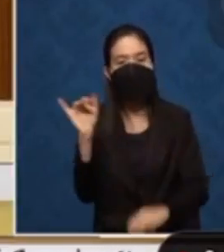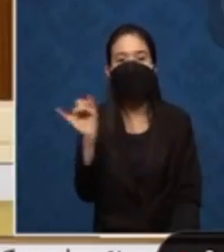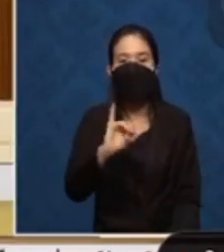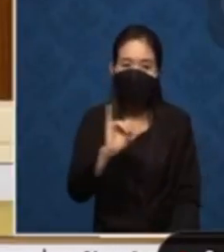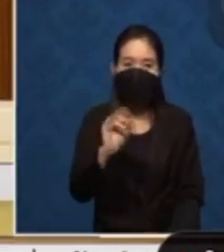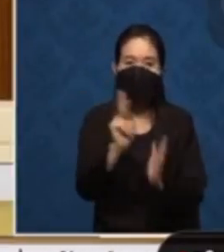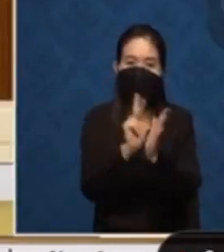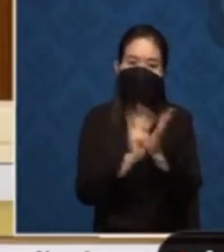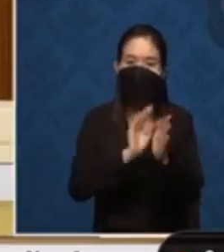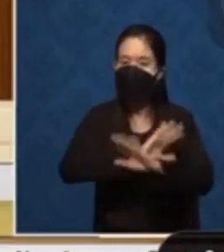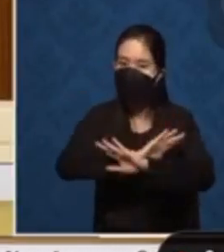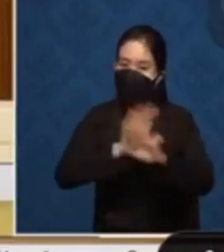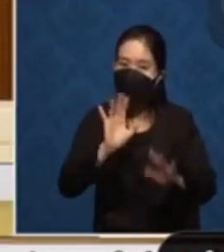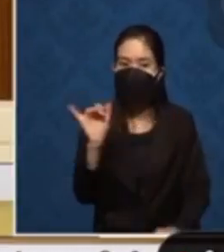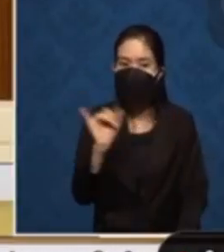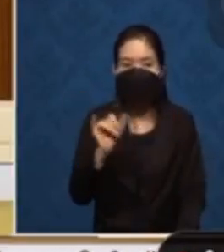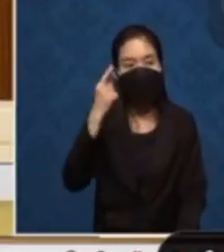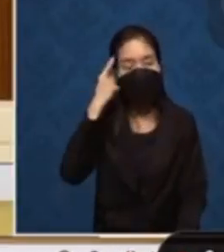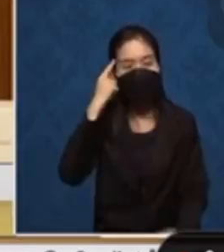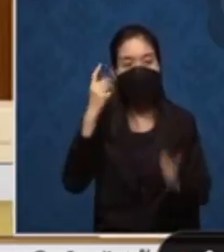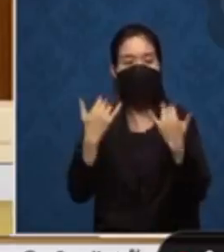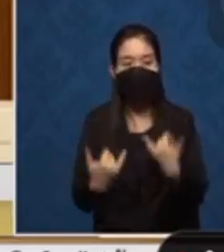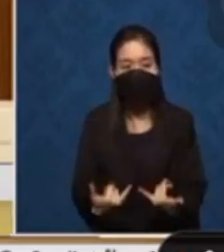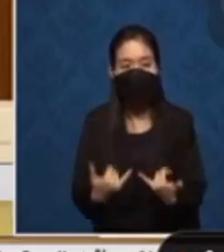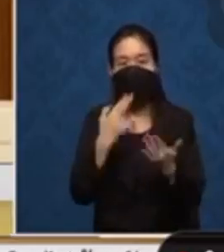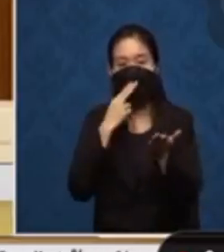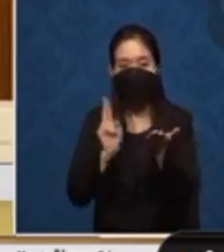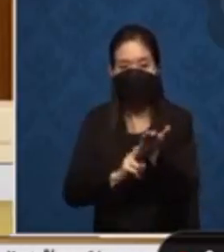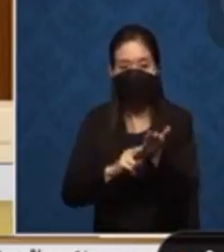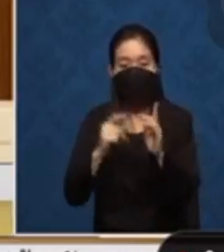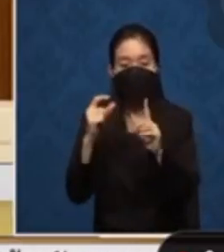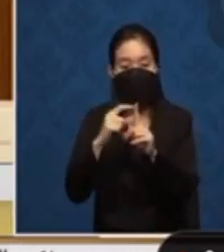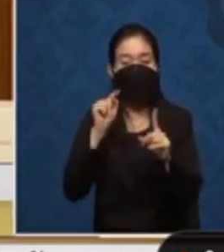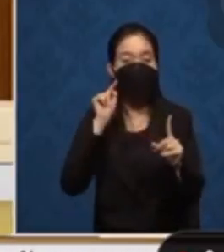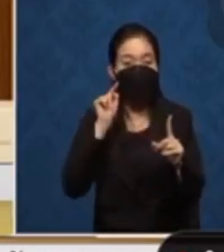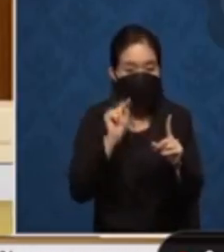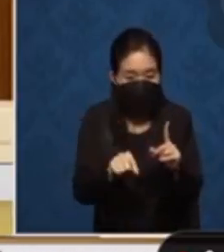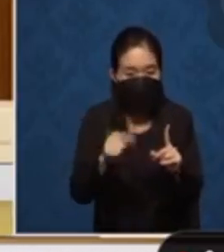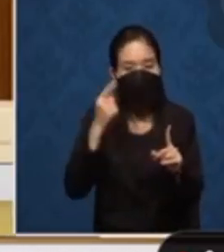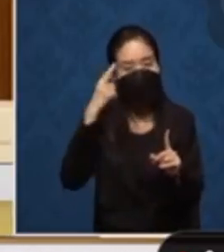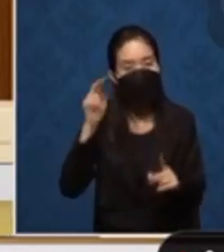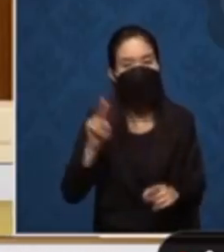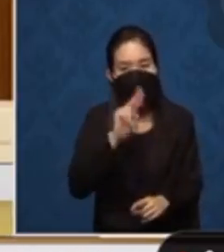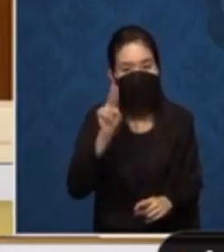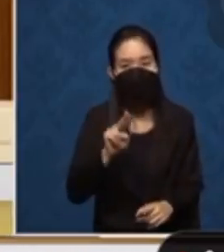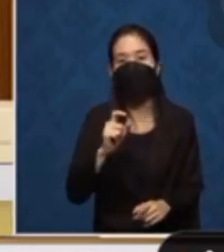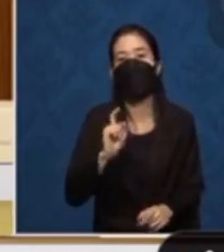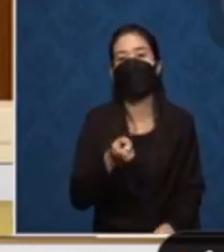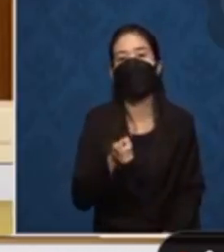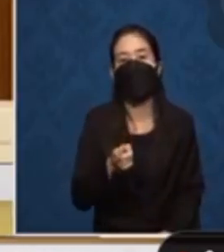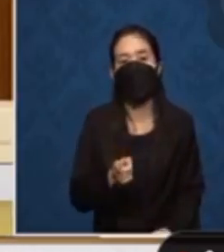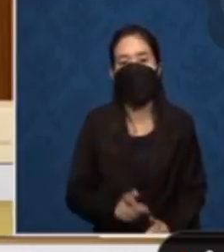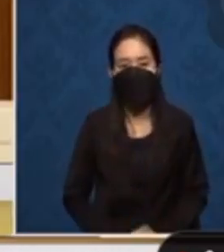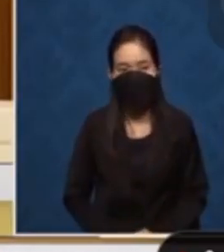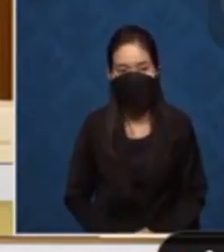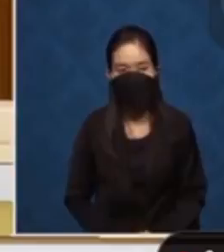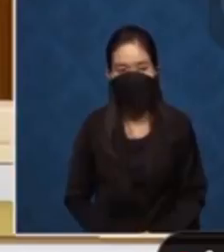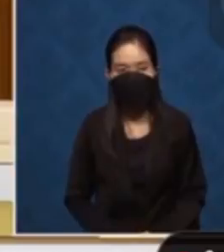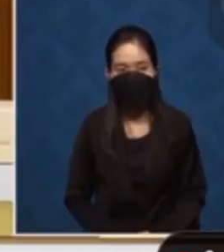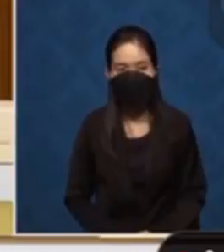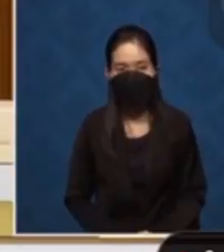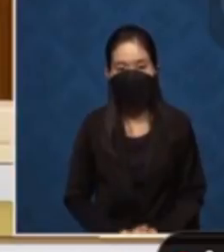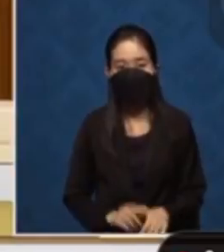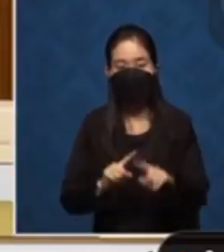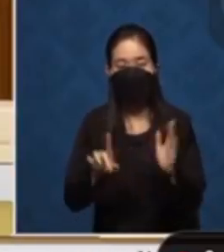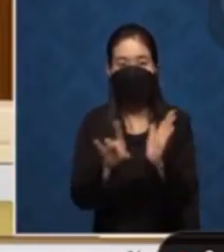ทางกฎหมายจึต้องถือวคำสงท 2 ฉบับ ยงมผลมครับอยู่สุท้ายครั ท่านประทานครัผมอยากจะกลบเรี